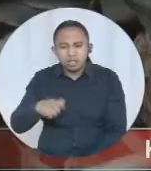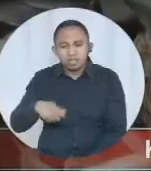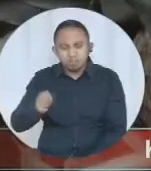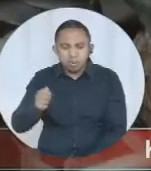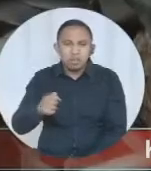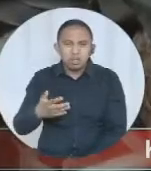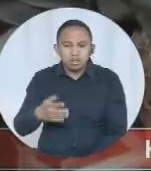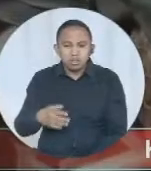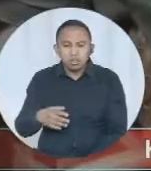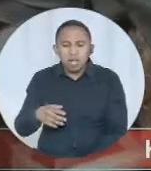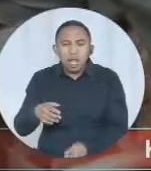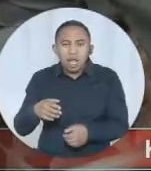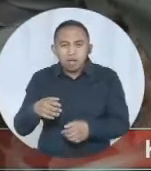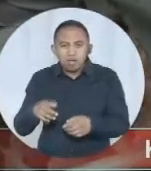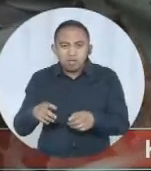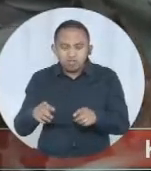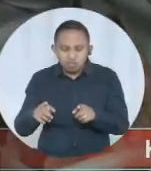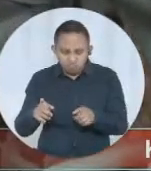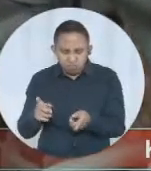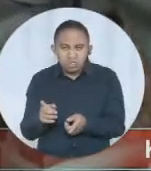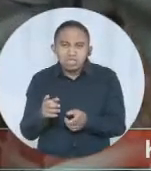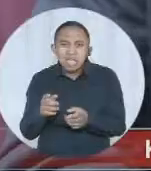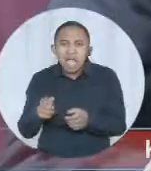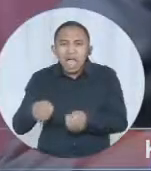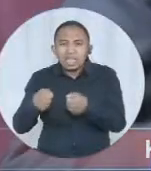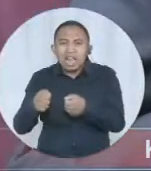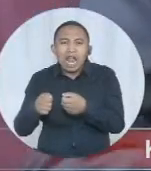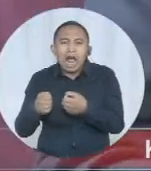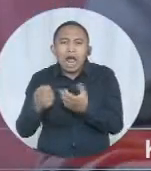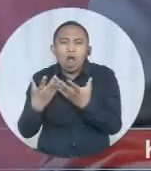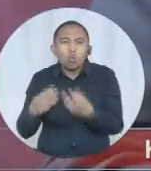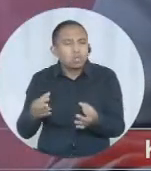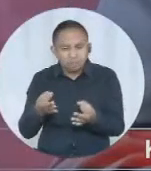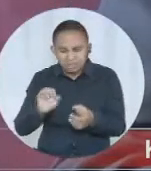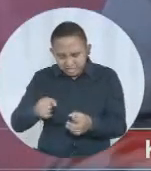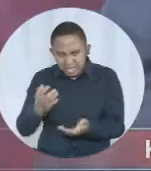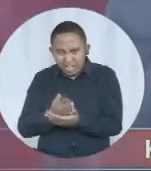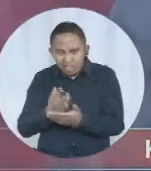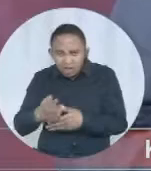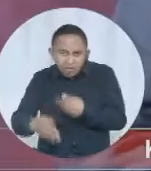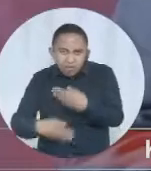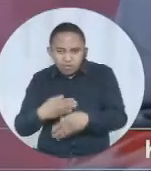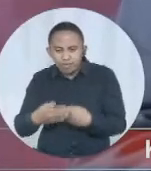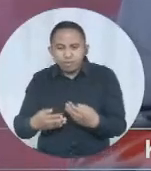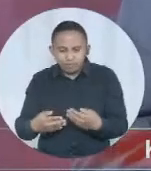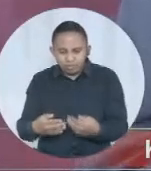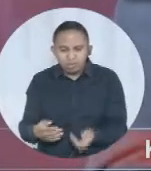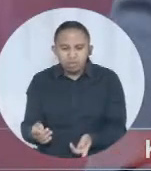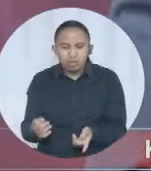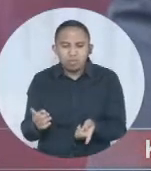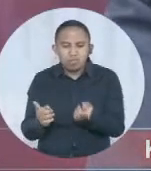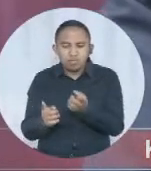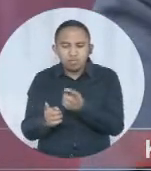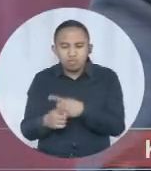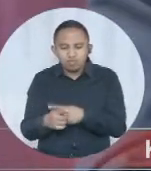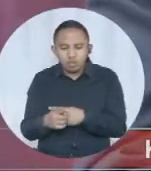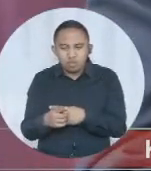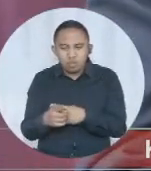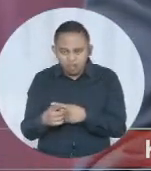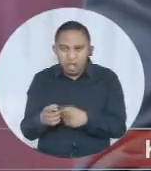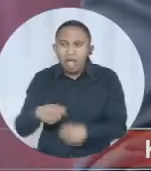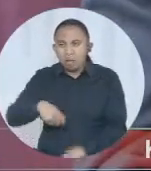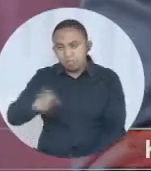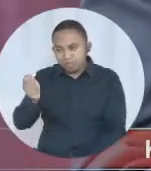lasa simba tsony fa mivadika eny. Dia rehefa tonga eo amin-tsena dia mivadika arena zany maka ny azo koa ny